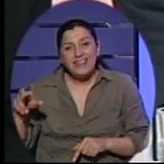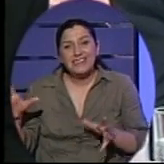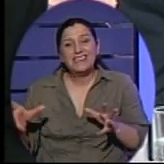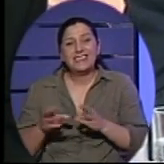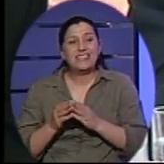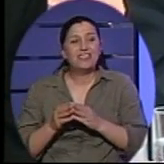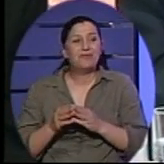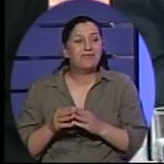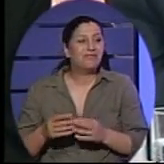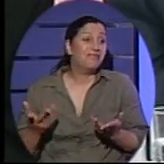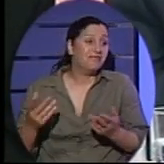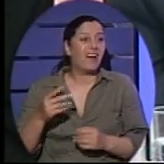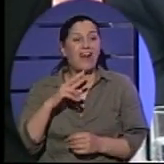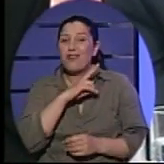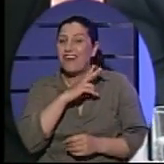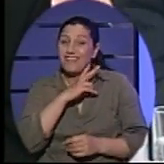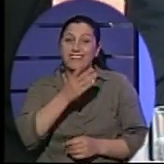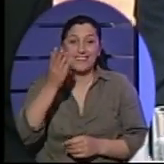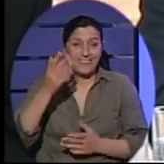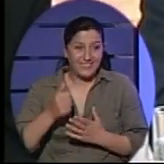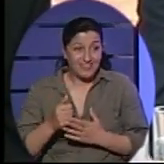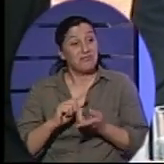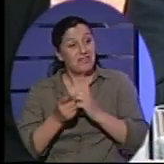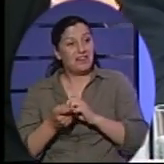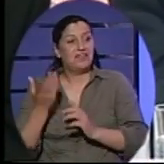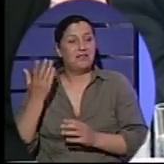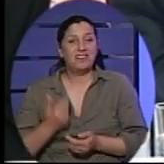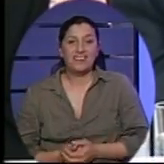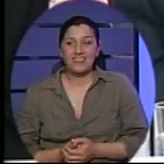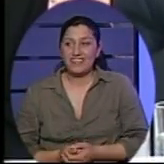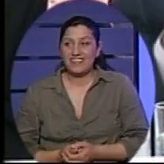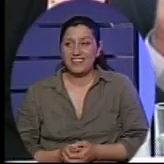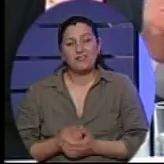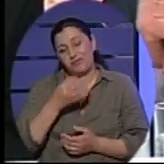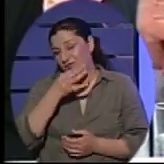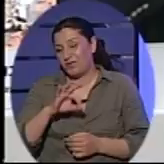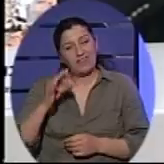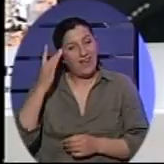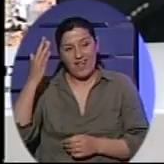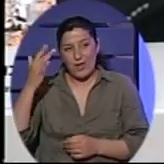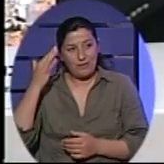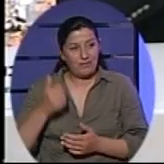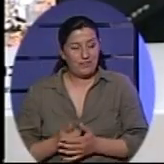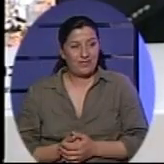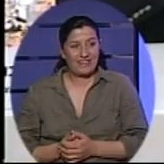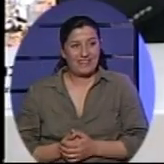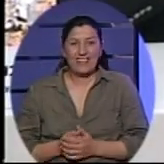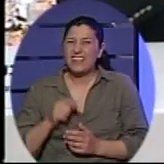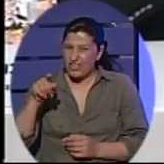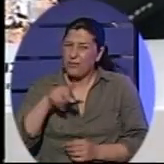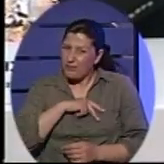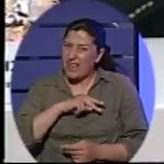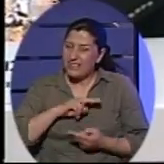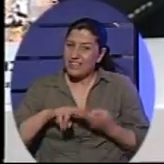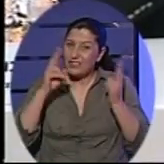ו ו הרוורד תחליף לא רע ומותר לחלום גבוה בהרד מקבלים שמה פרס